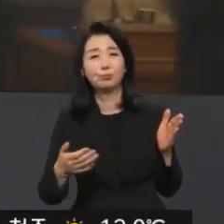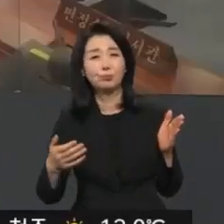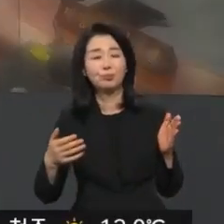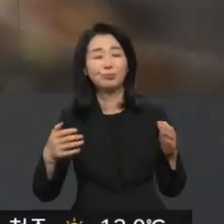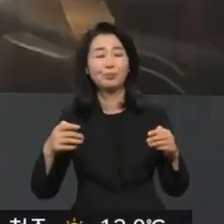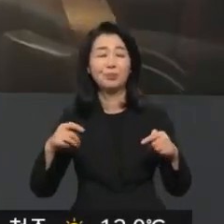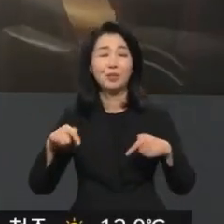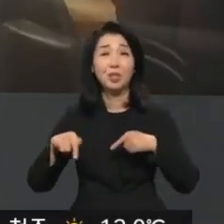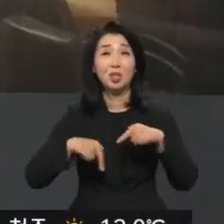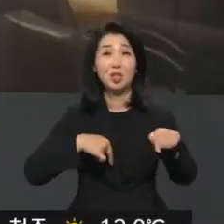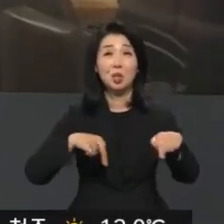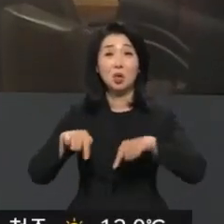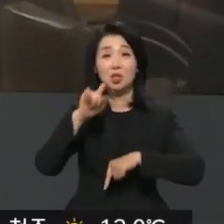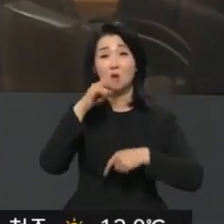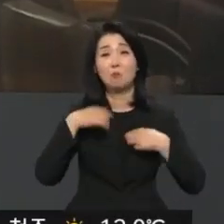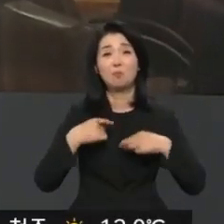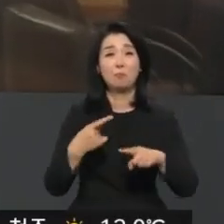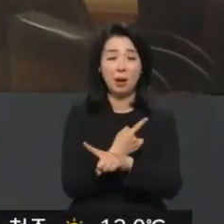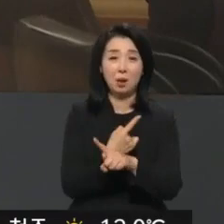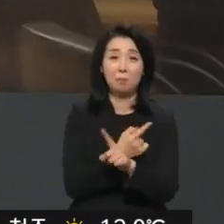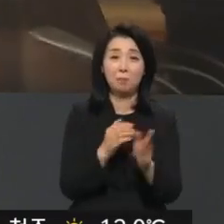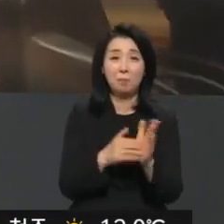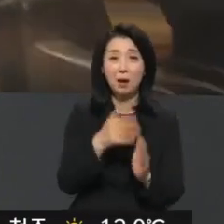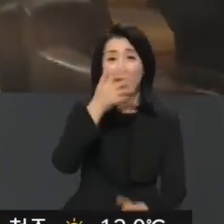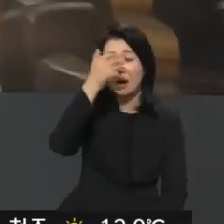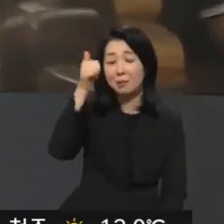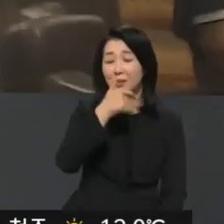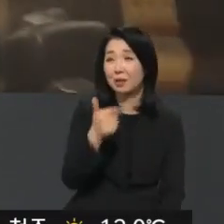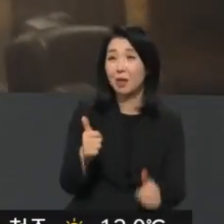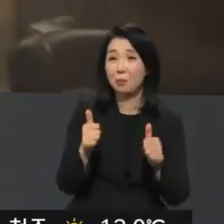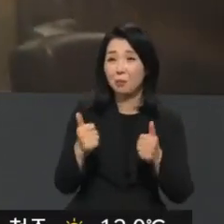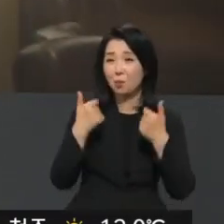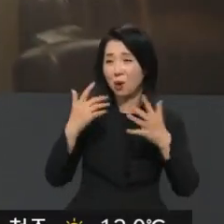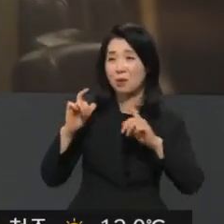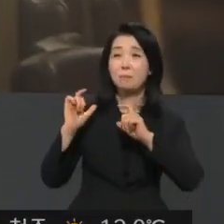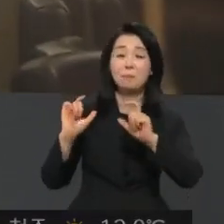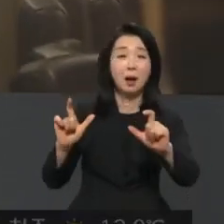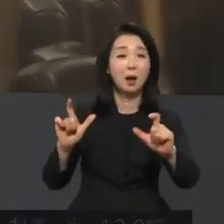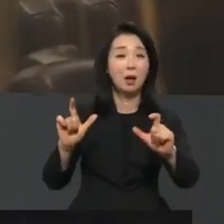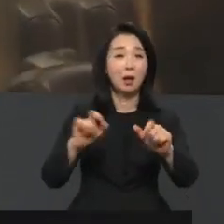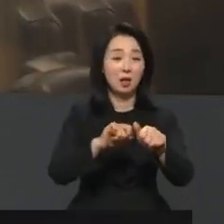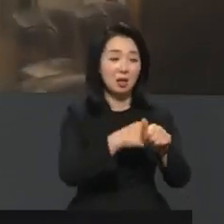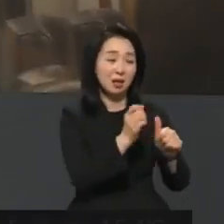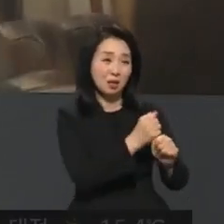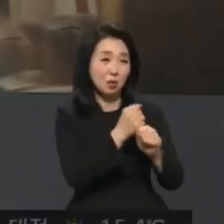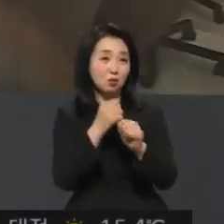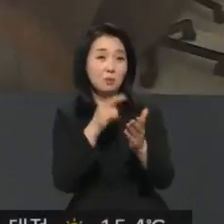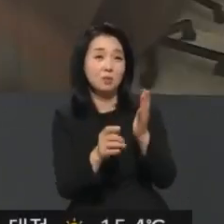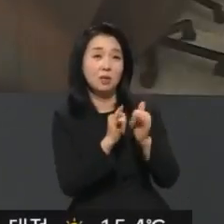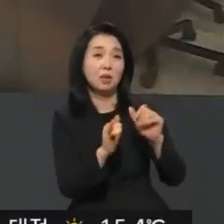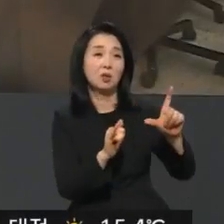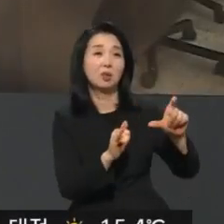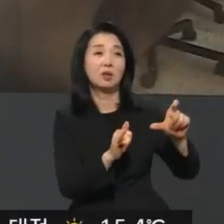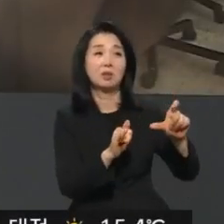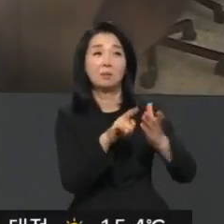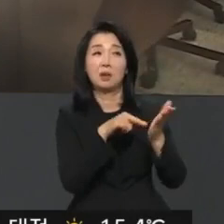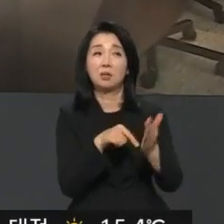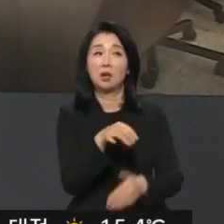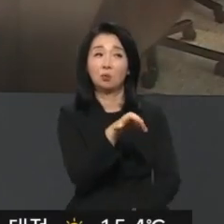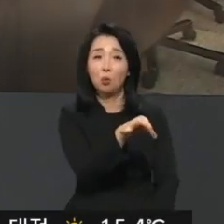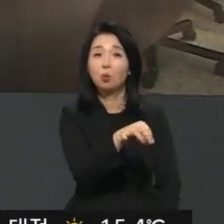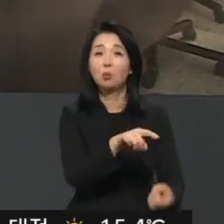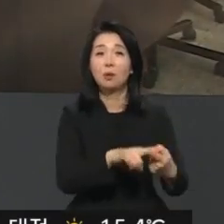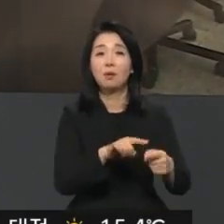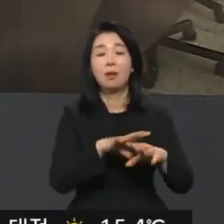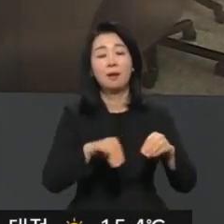바뀌었습니다 하지만 할아버지는 물론이고 대법원이 확정 판결을 내린 강제징용 피해자 15명의 배상 문제는 여전히